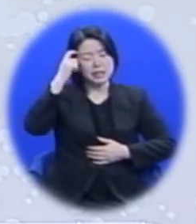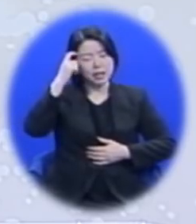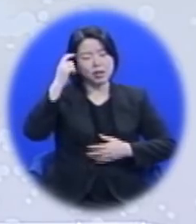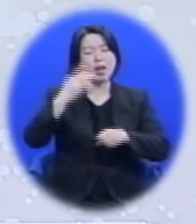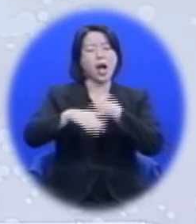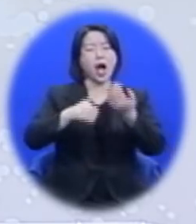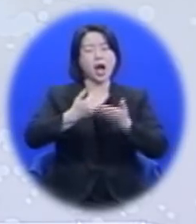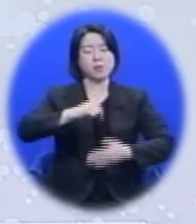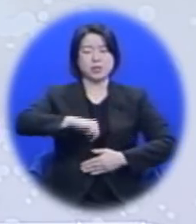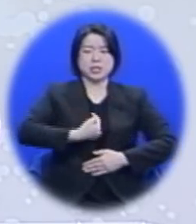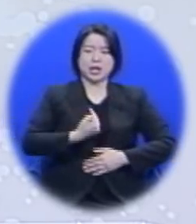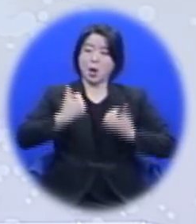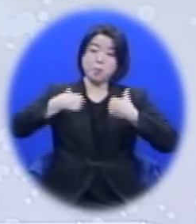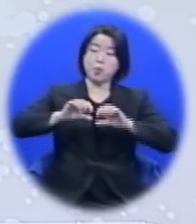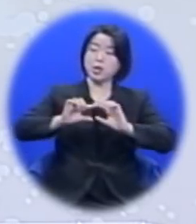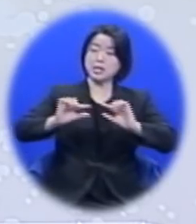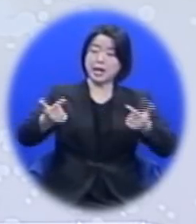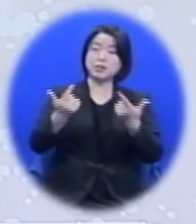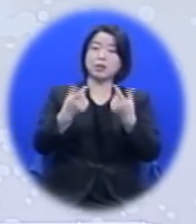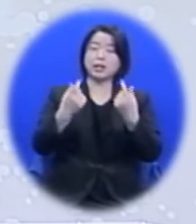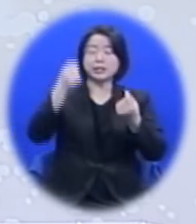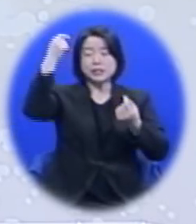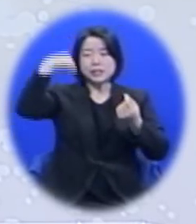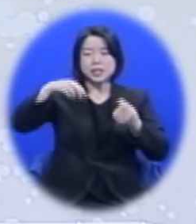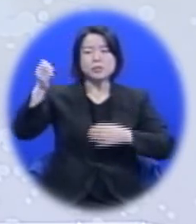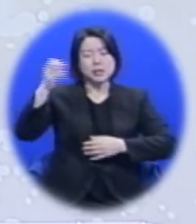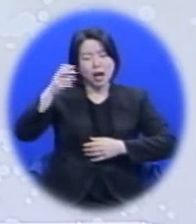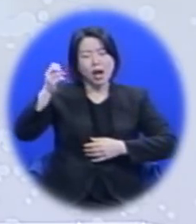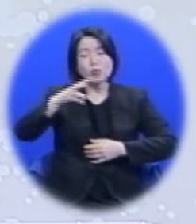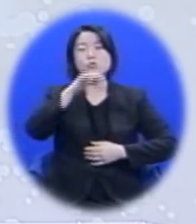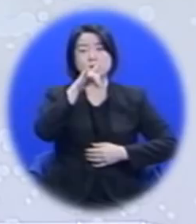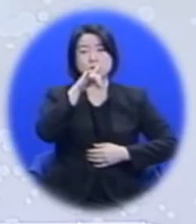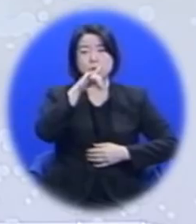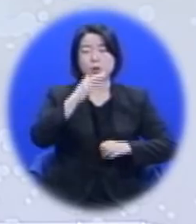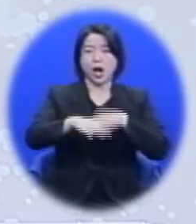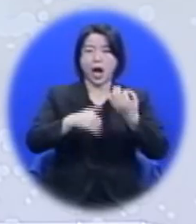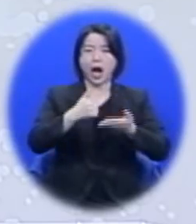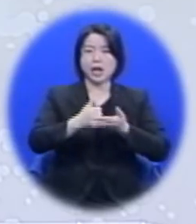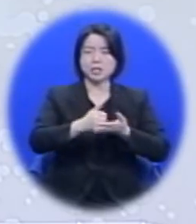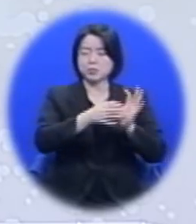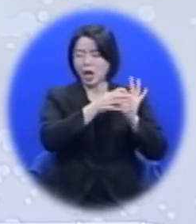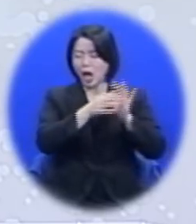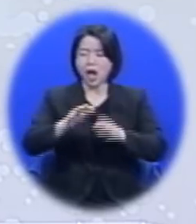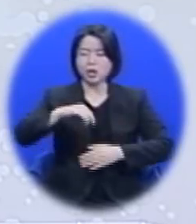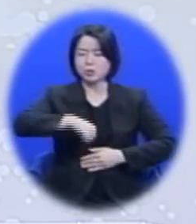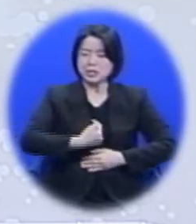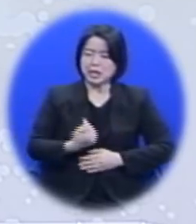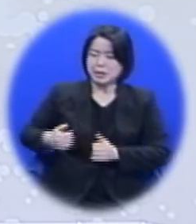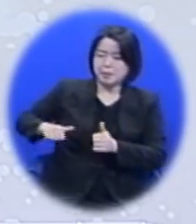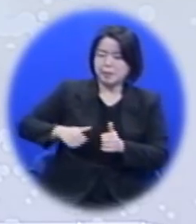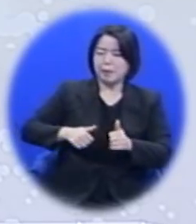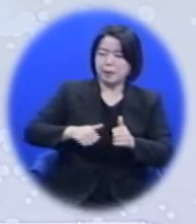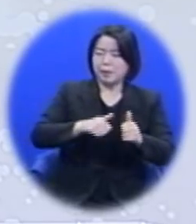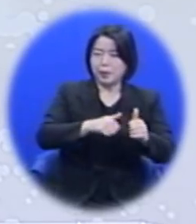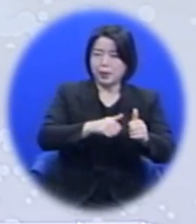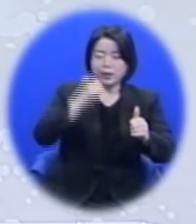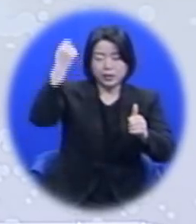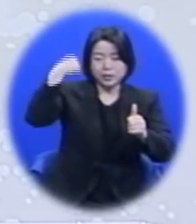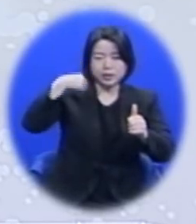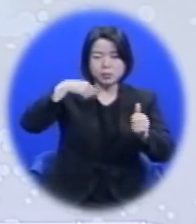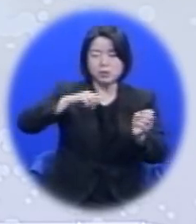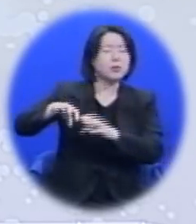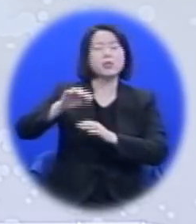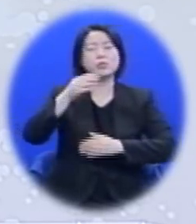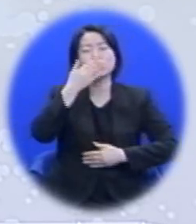않으시는 것 같은 느낌을 계속 받는 겁니다. 하나님은 계속 자기를 쫓아다니시는 것 같은 느낌을 떨쳐버릴 수가